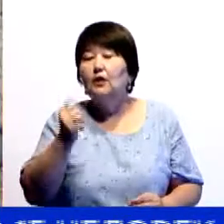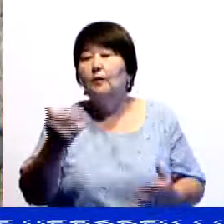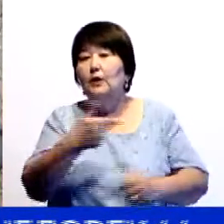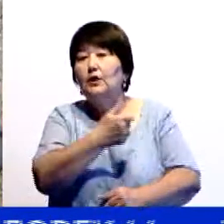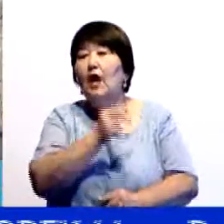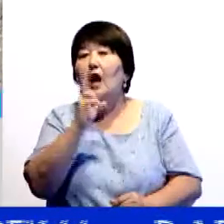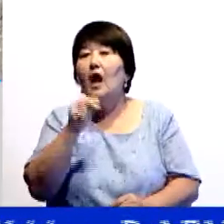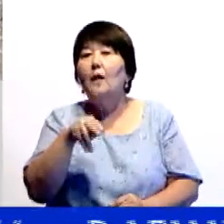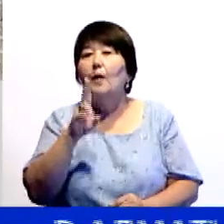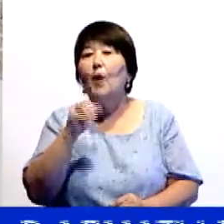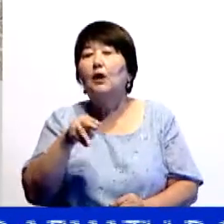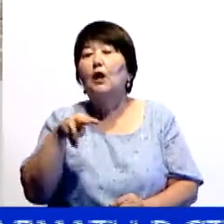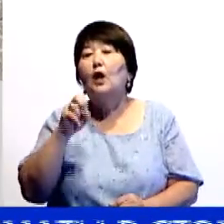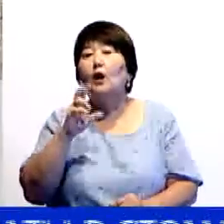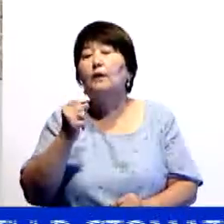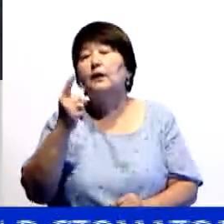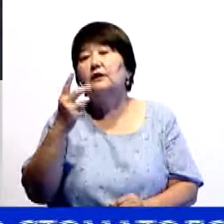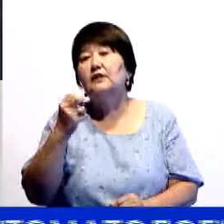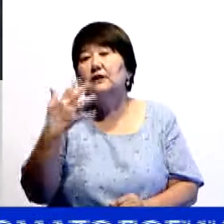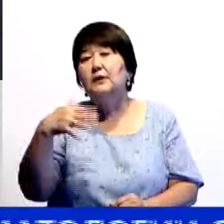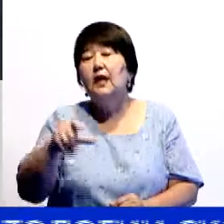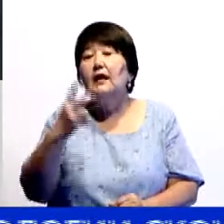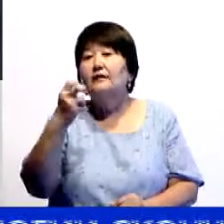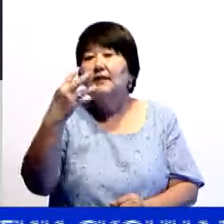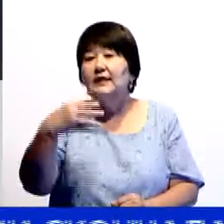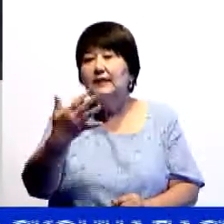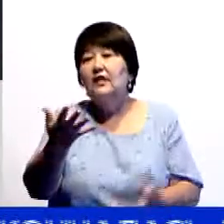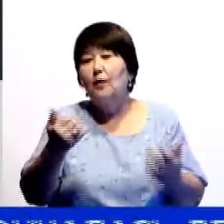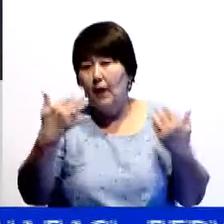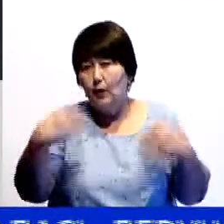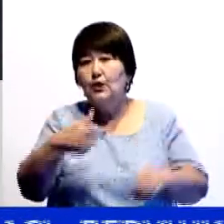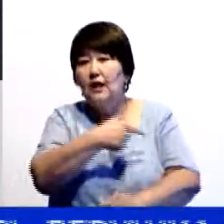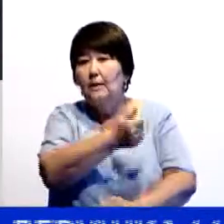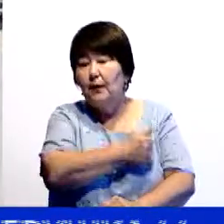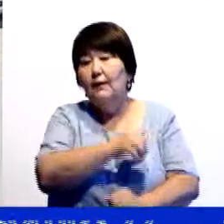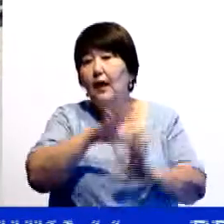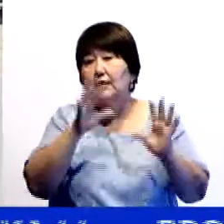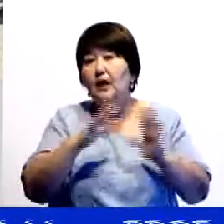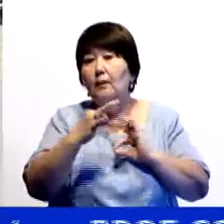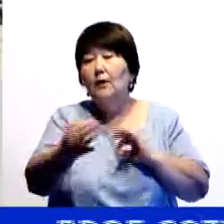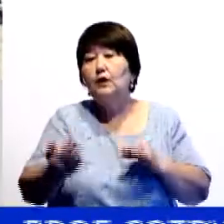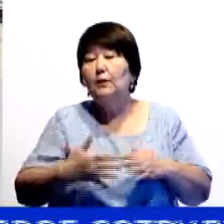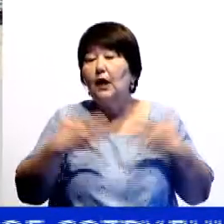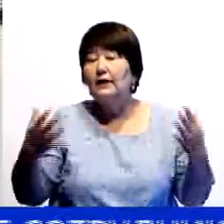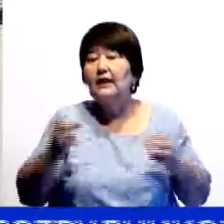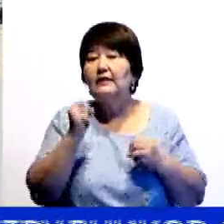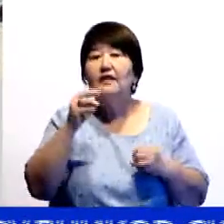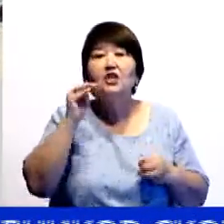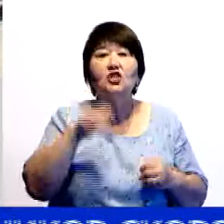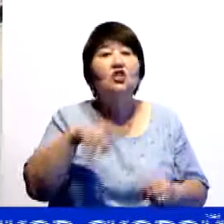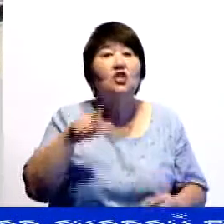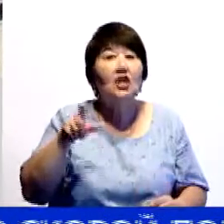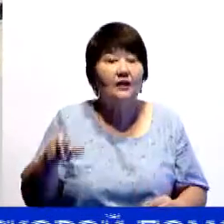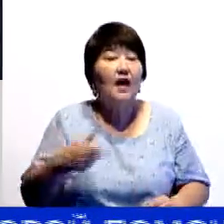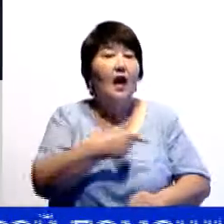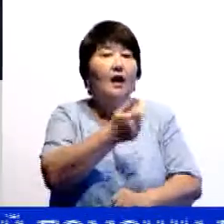работает свыше 200 50 человек и 230 из них получили прививку в целом в поселке проживает свыше 12 тысяч человек